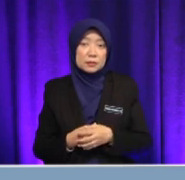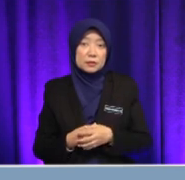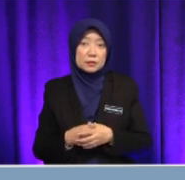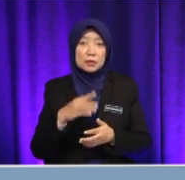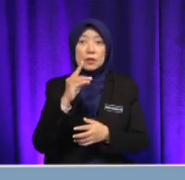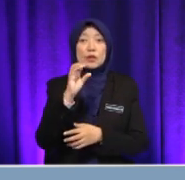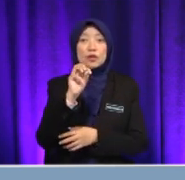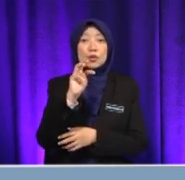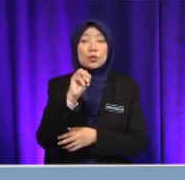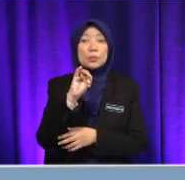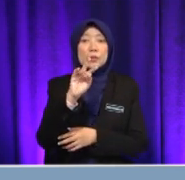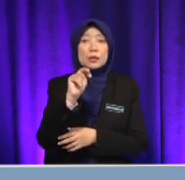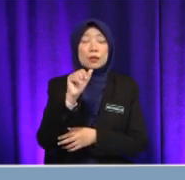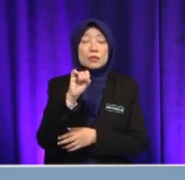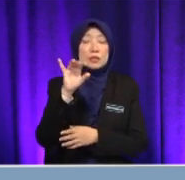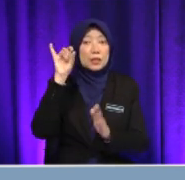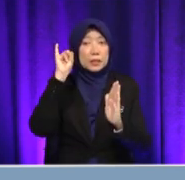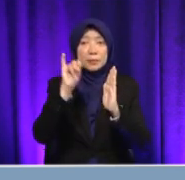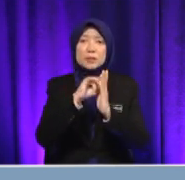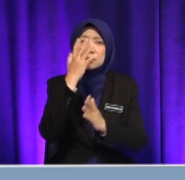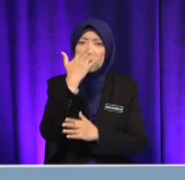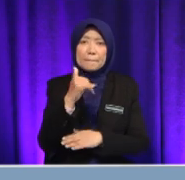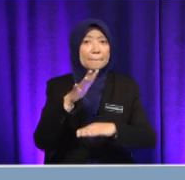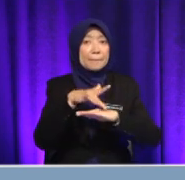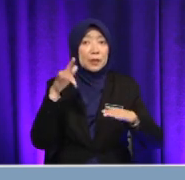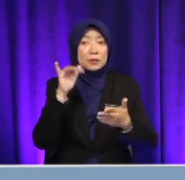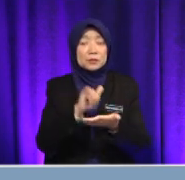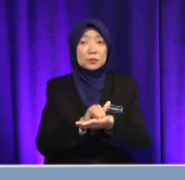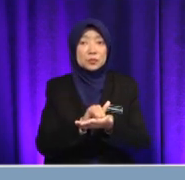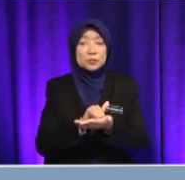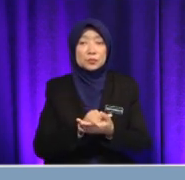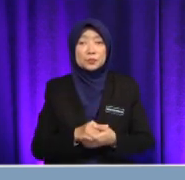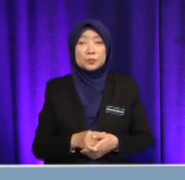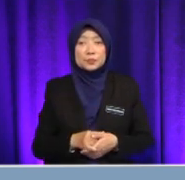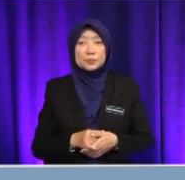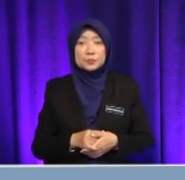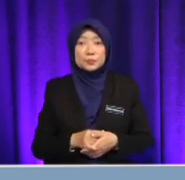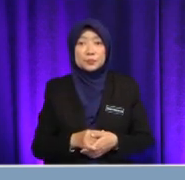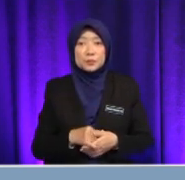Oke dominasi image Oke Kenapa dipanggil dominasi image